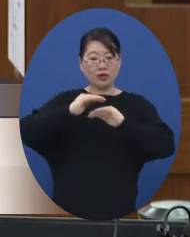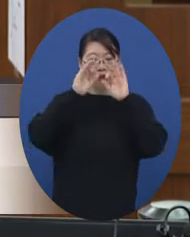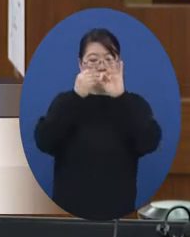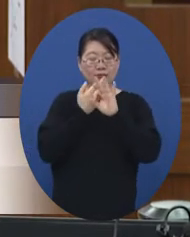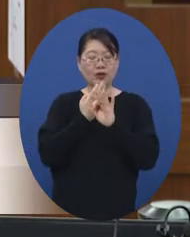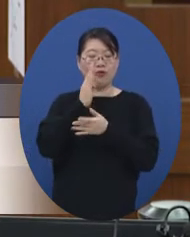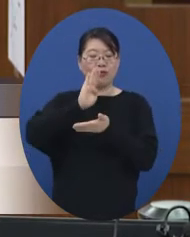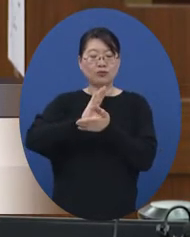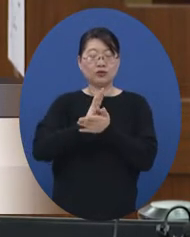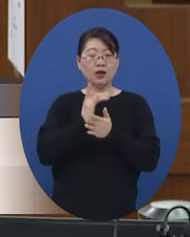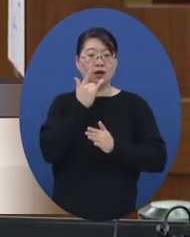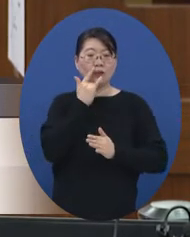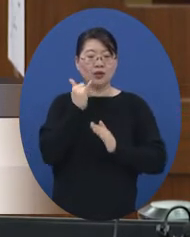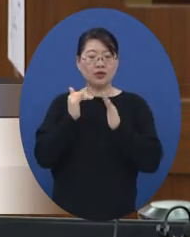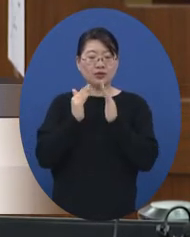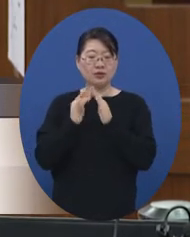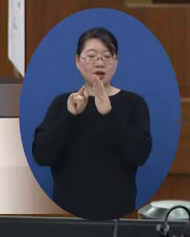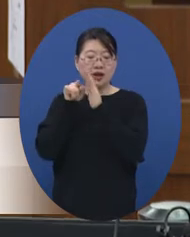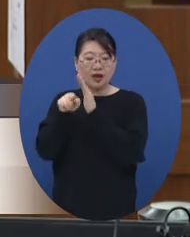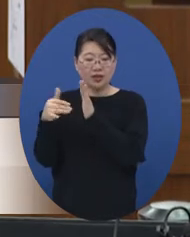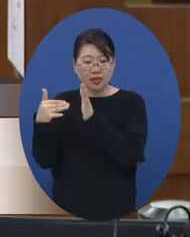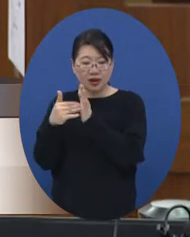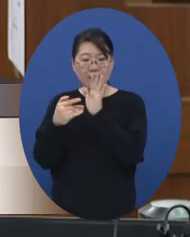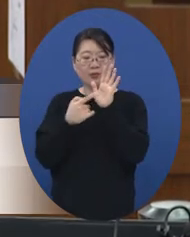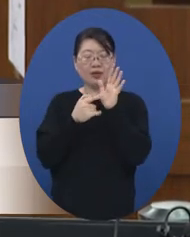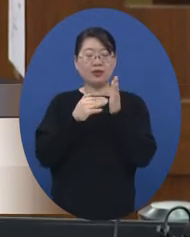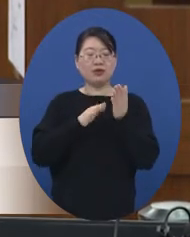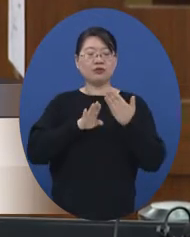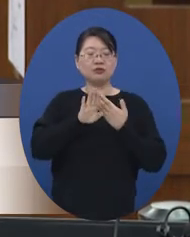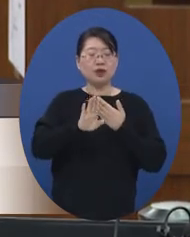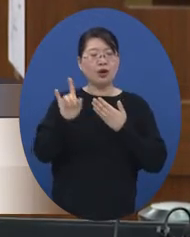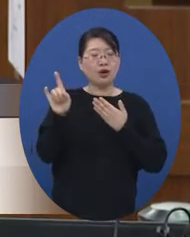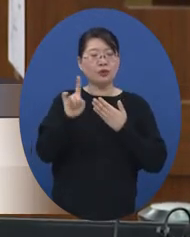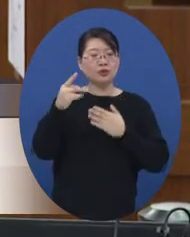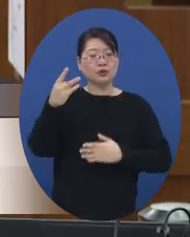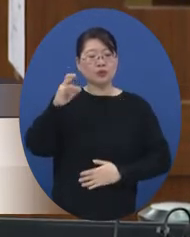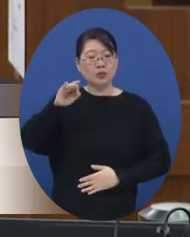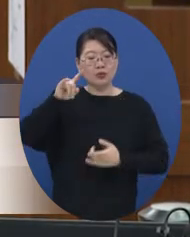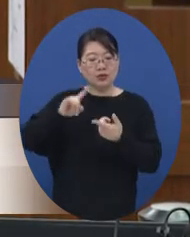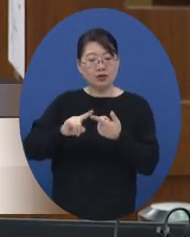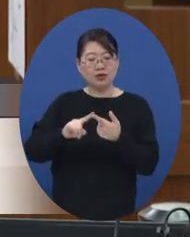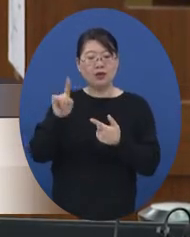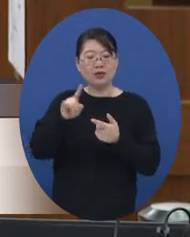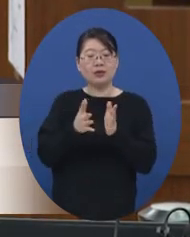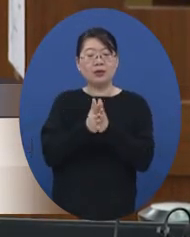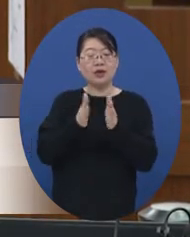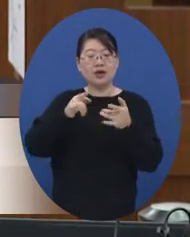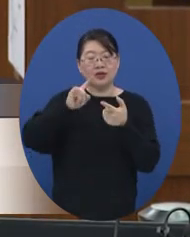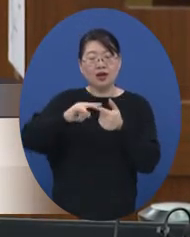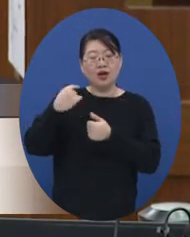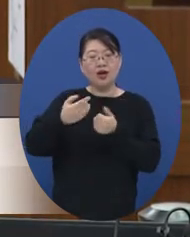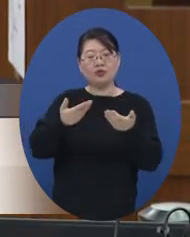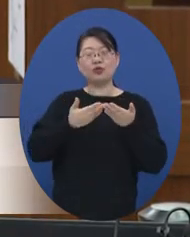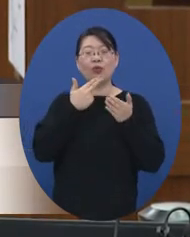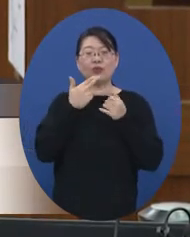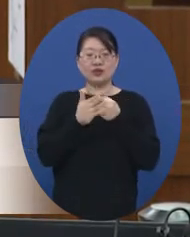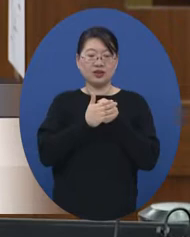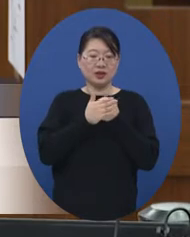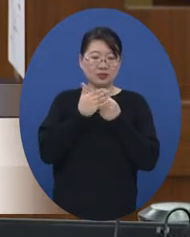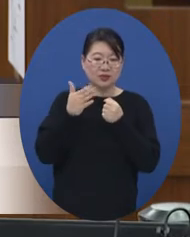분당에 부모님 집에 갔다 이렇게 발표를 하고 무슨 동인지 어느 아파트인지 이거 안